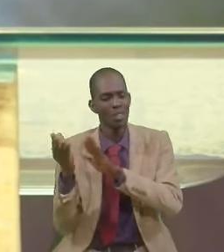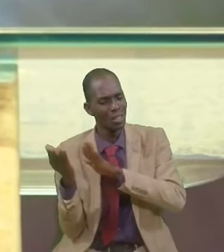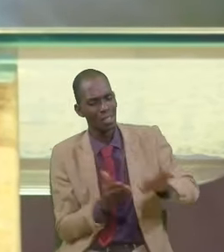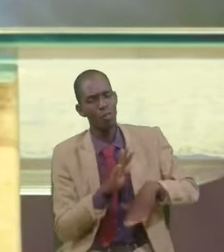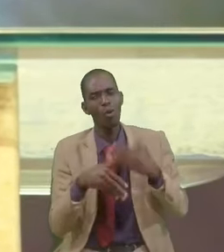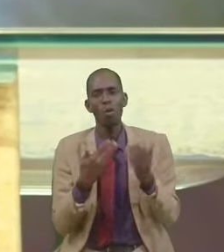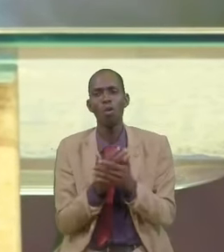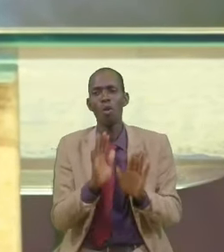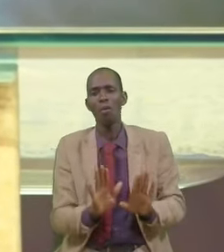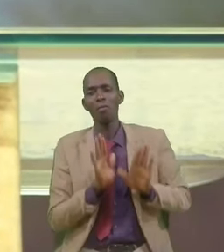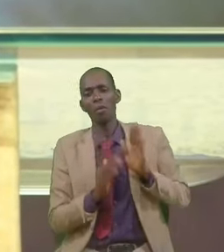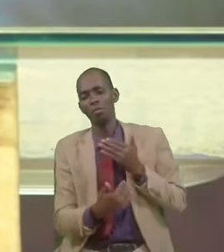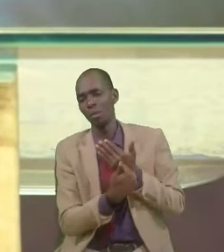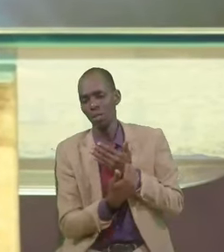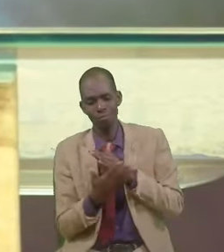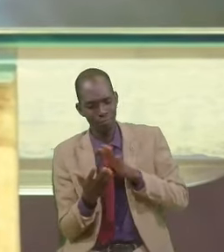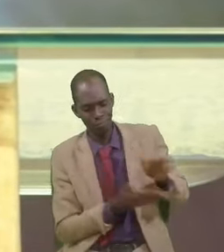Abandonnez la crainte derrière vous.